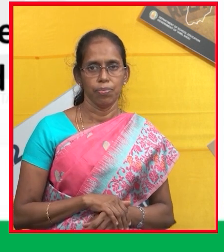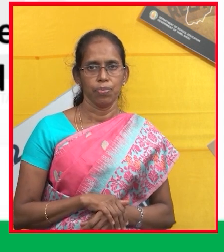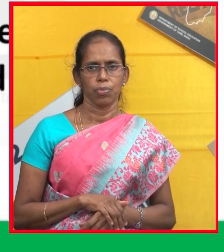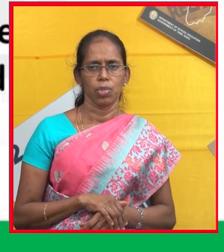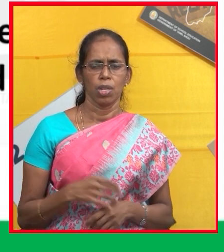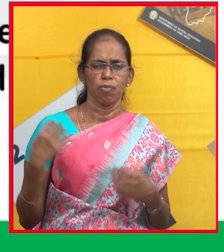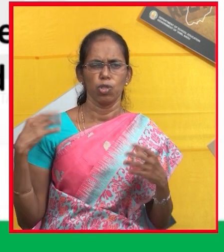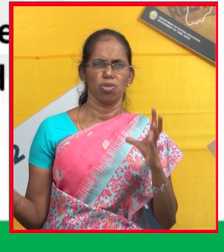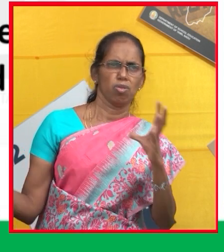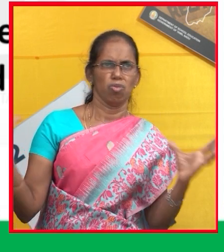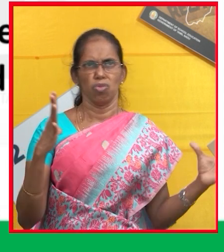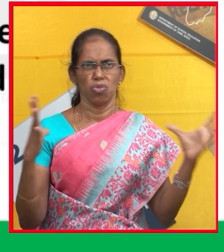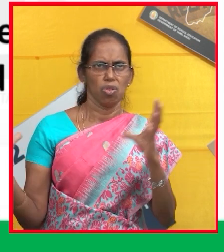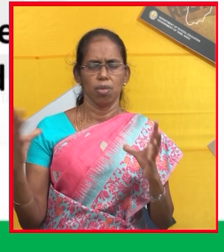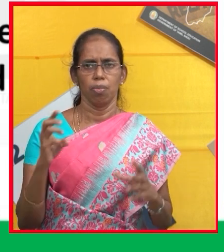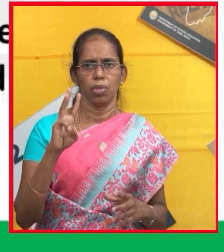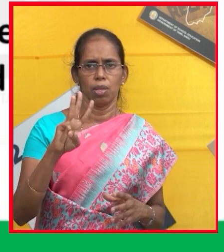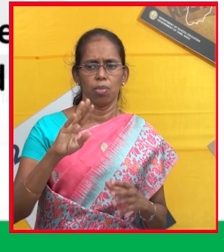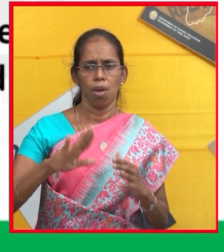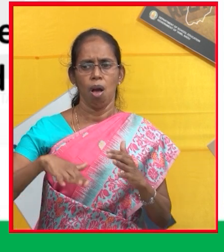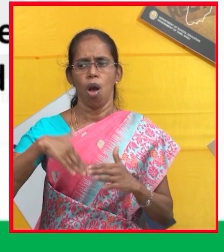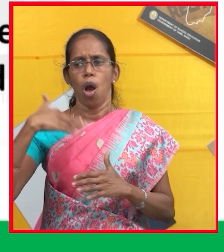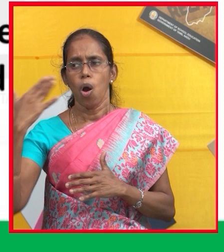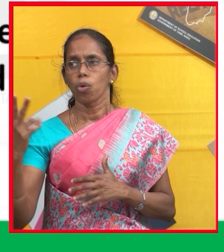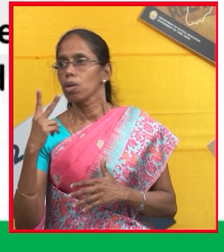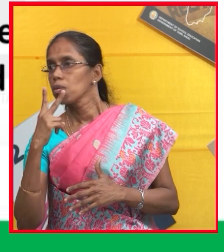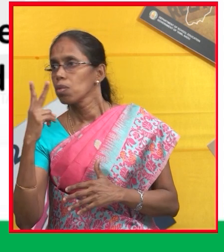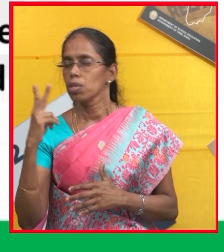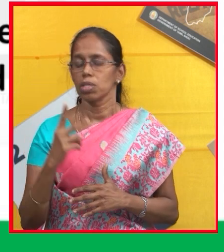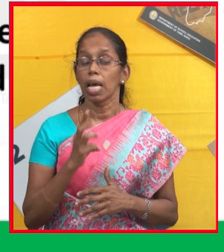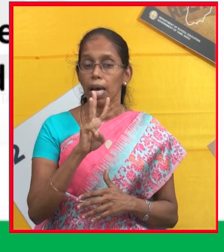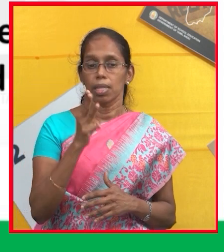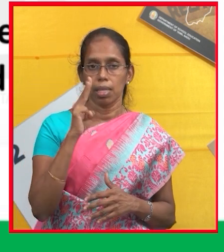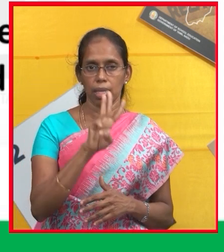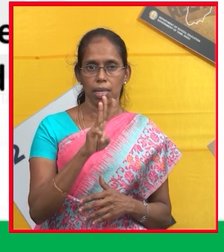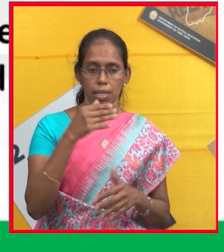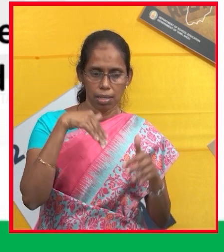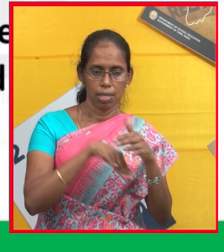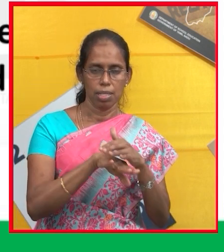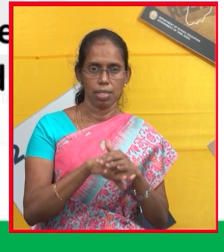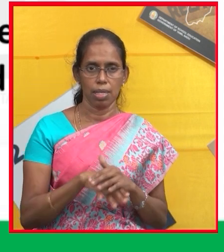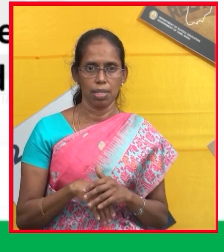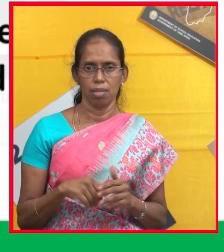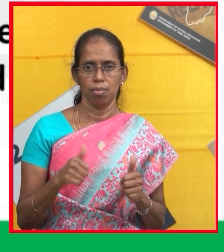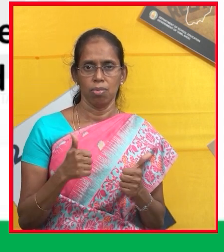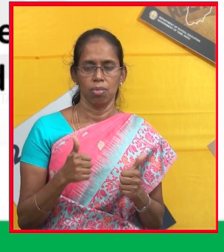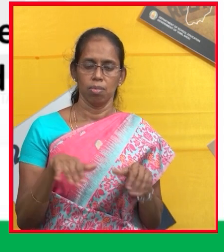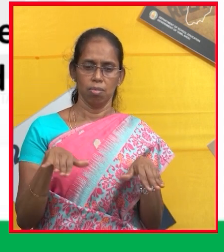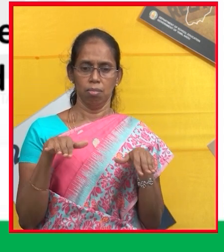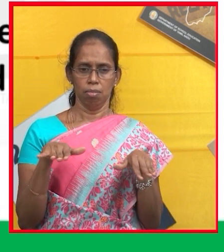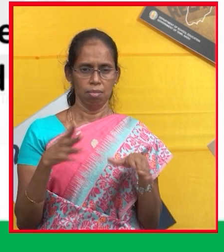during the storm, when 3 people would be out on watch, the other 3 who would be inside wouldn't be able to